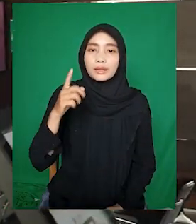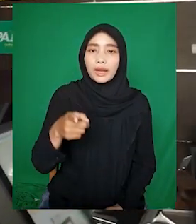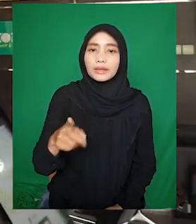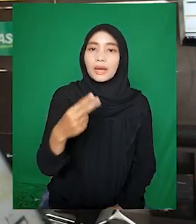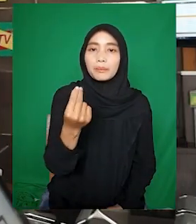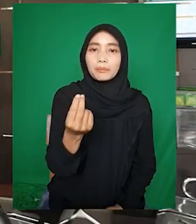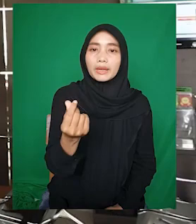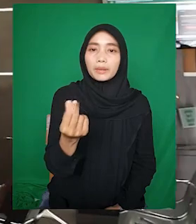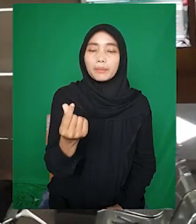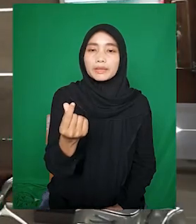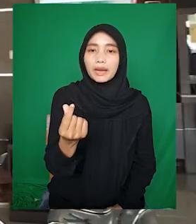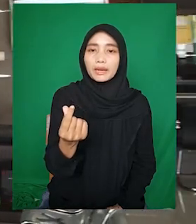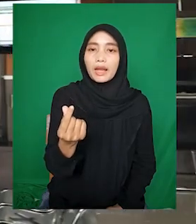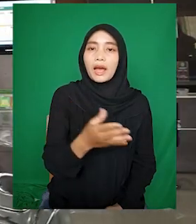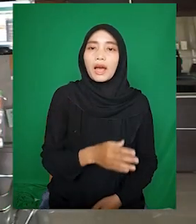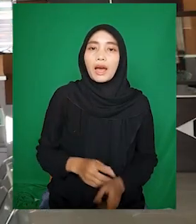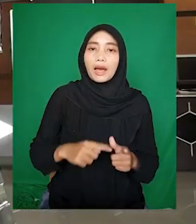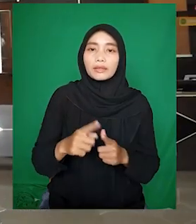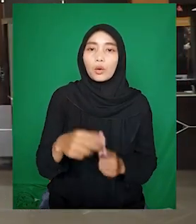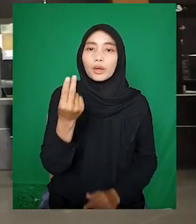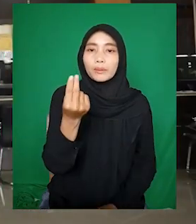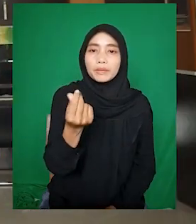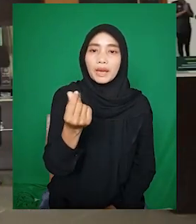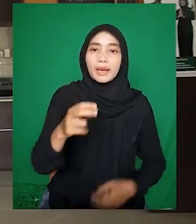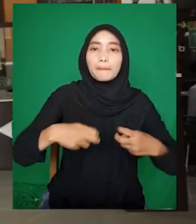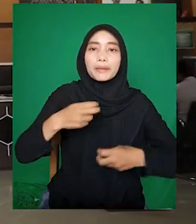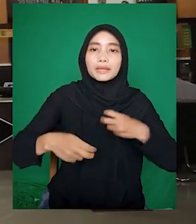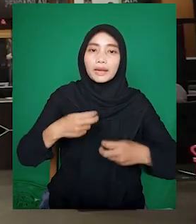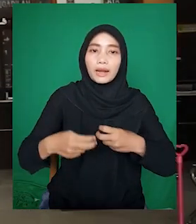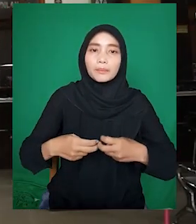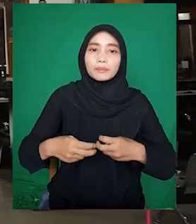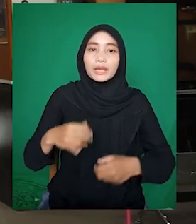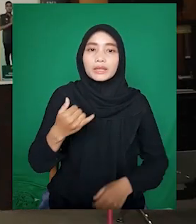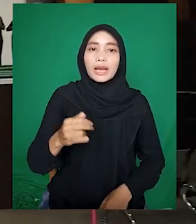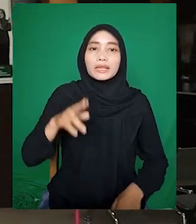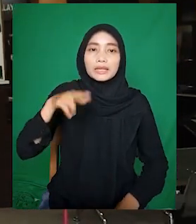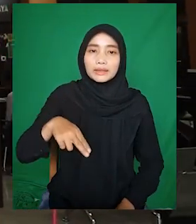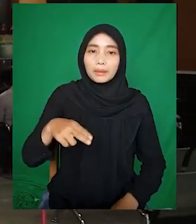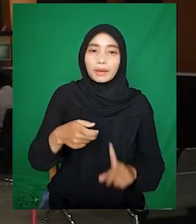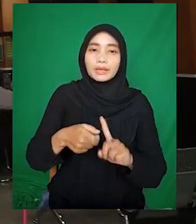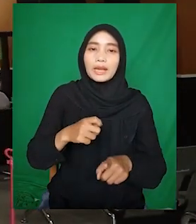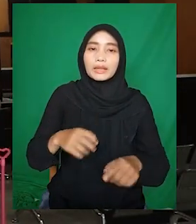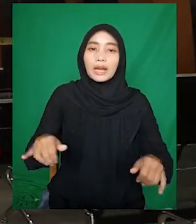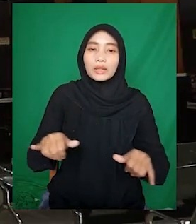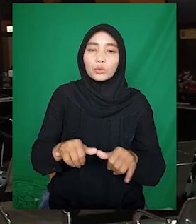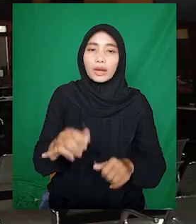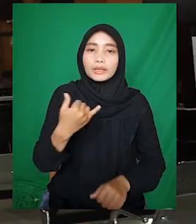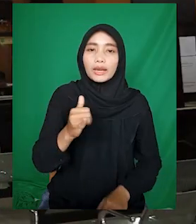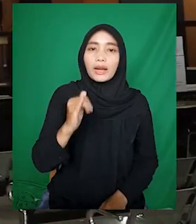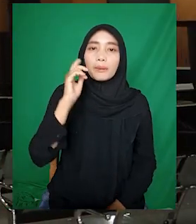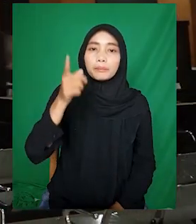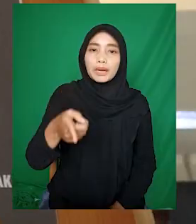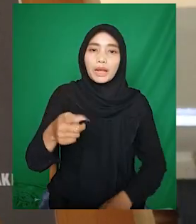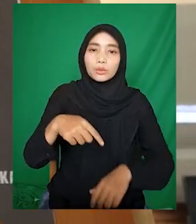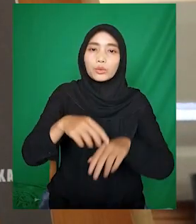Kemudian Anda membayar panjar biaya perkara sesuai yang ditetapkan dari aturan yang berlaku di meja 2